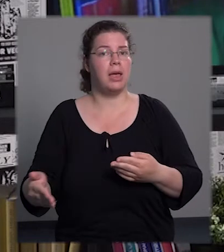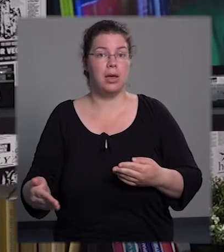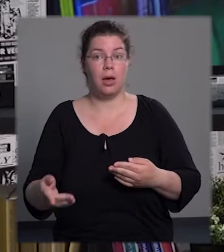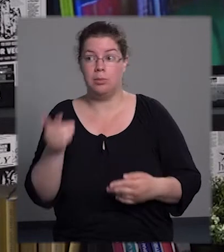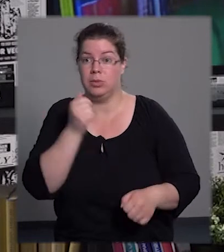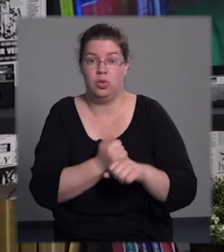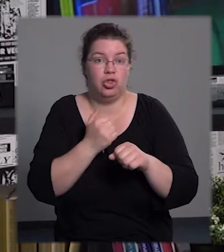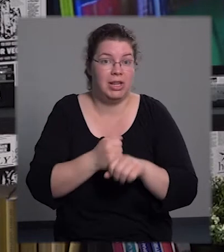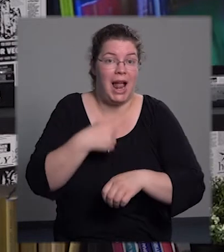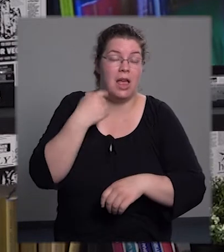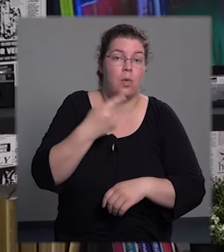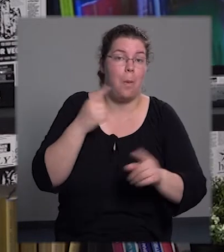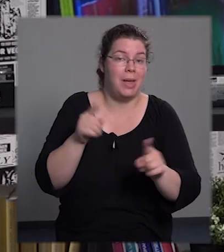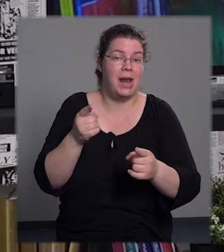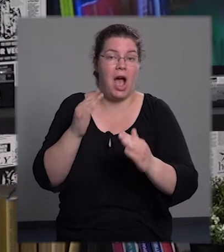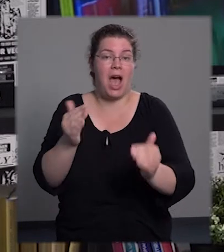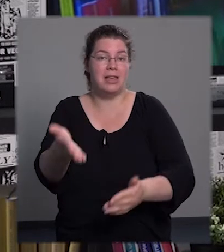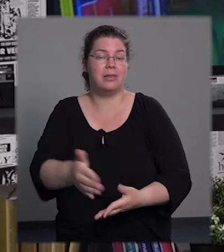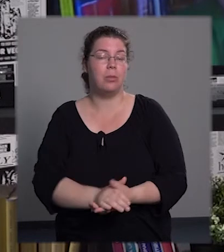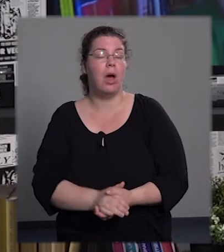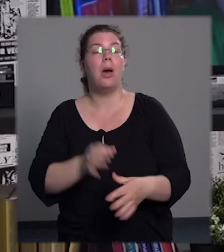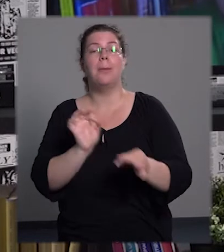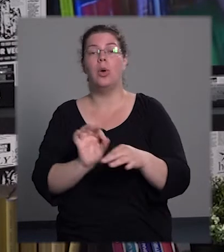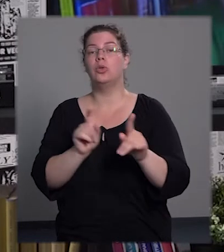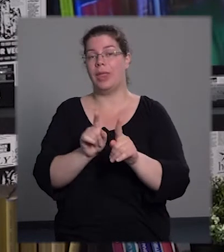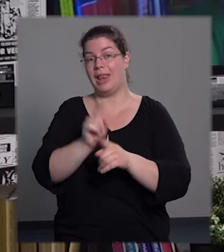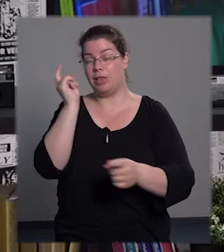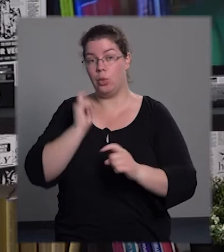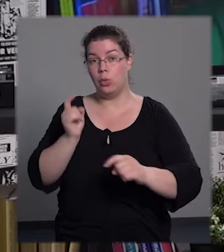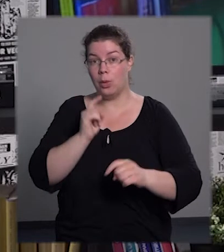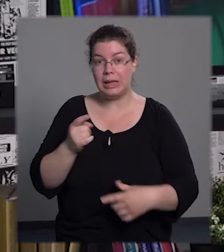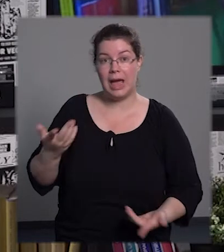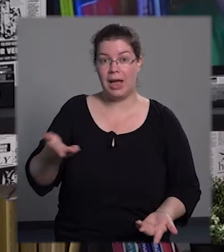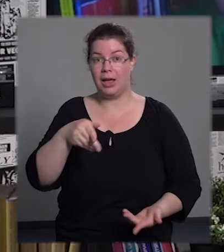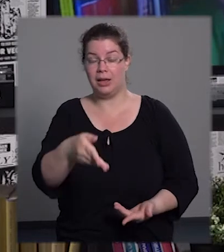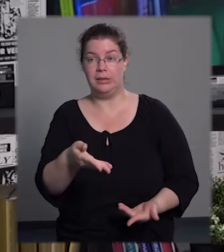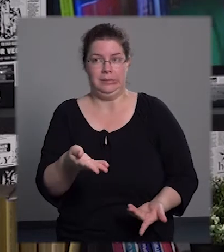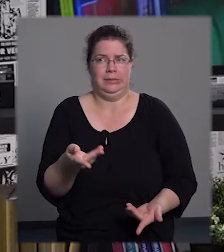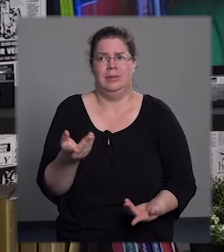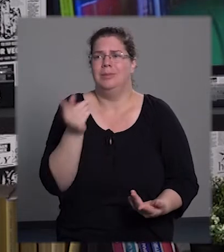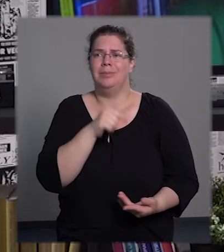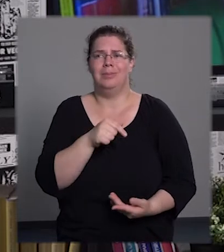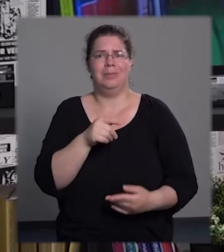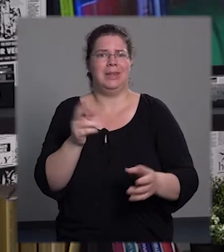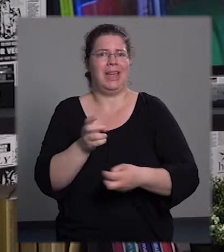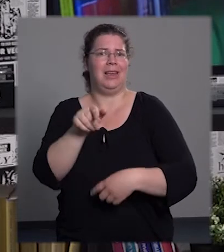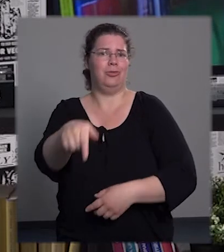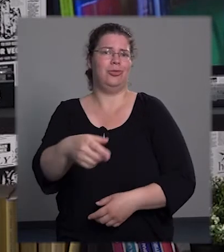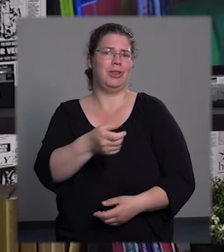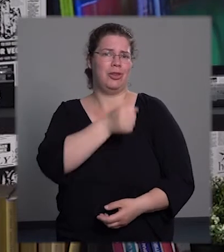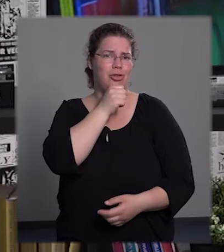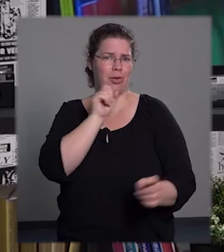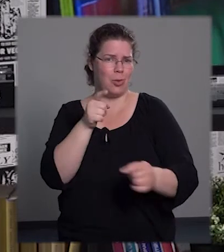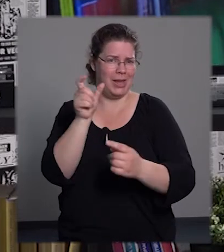az operaházban? Hát pont ugyanezt gondolták a operaházi tagok is akkor, hogy mégis ez a sanzon énekesnő most mit akar itt,